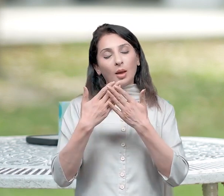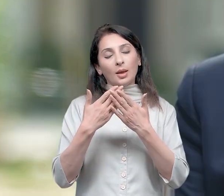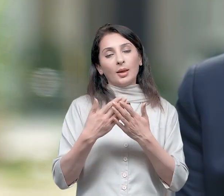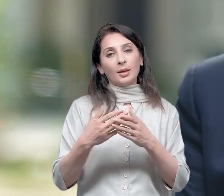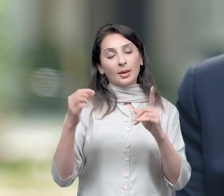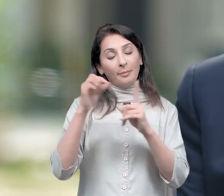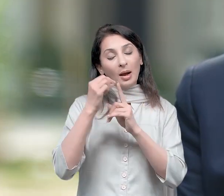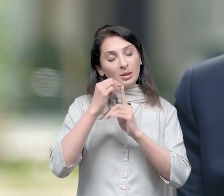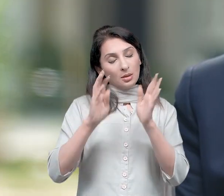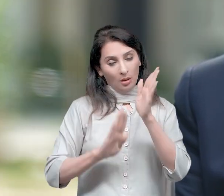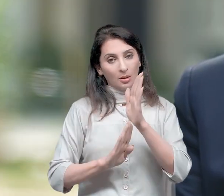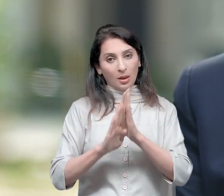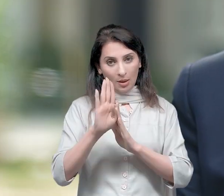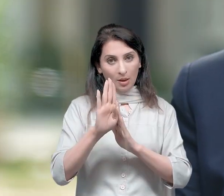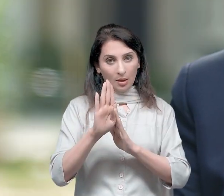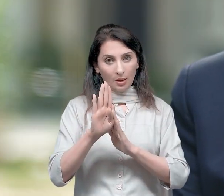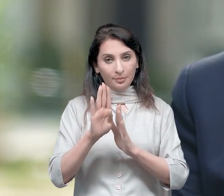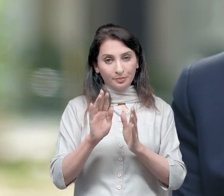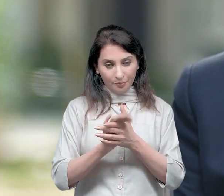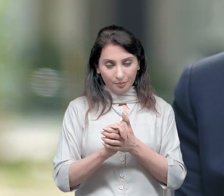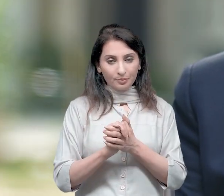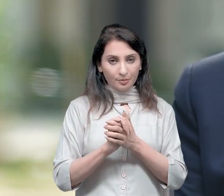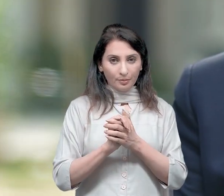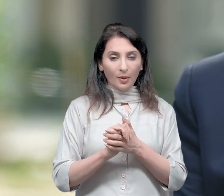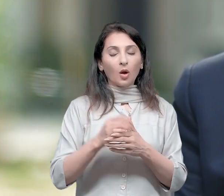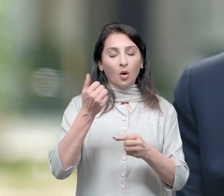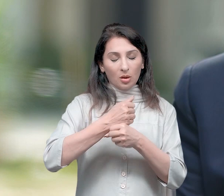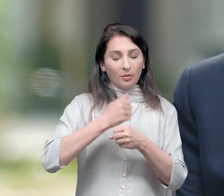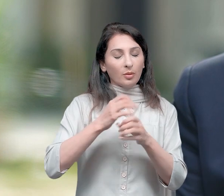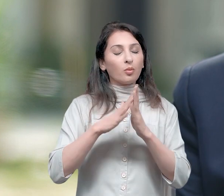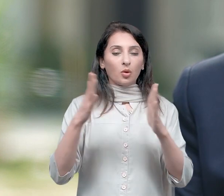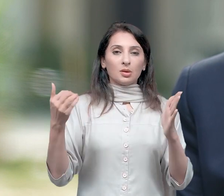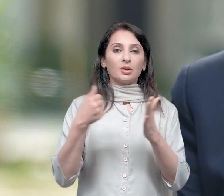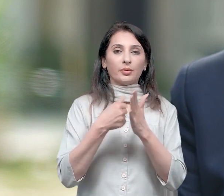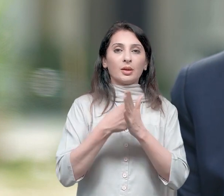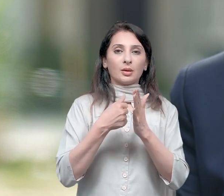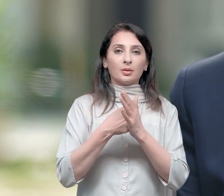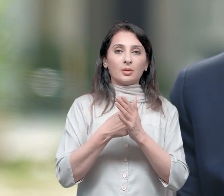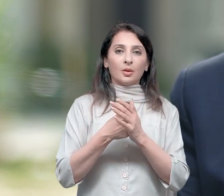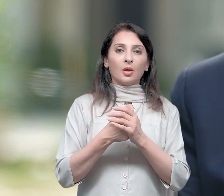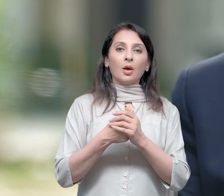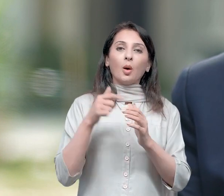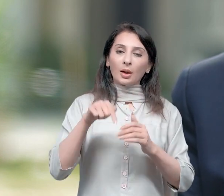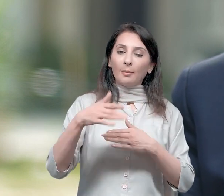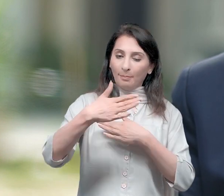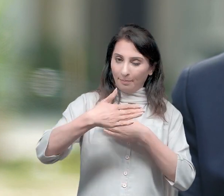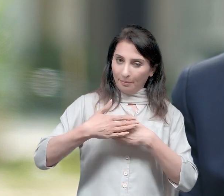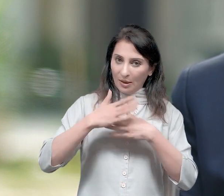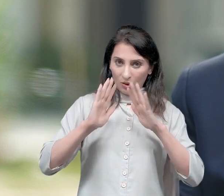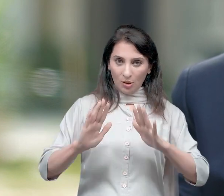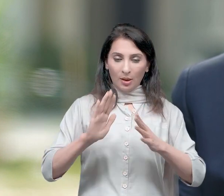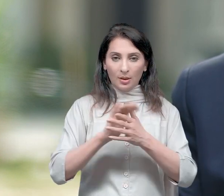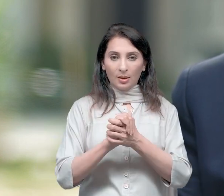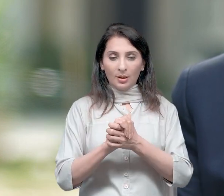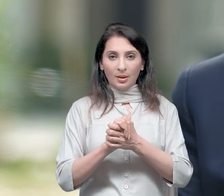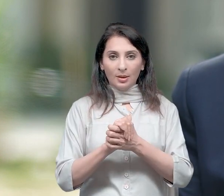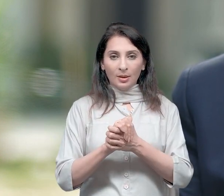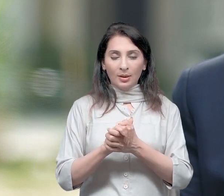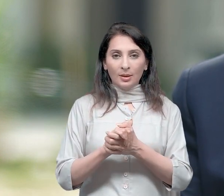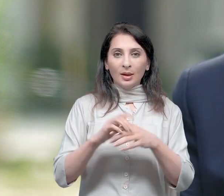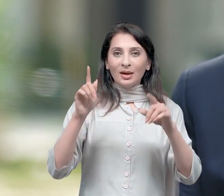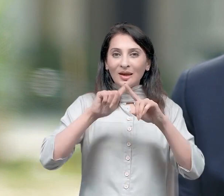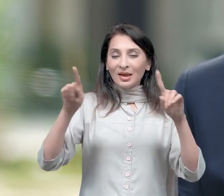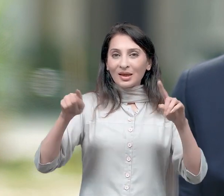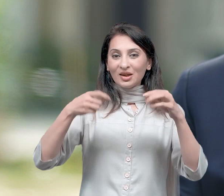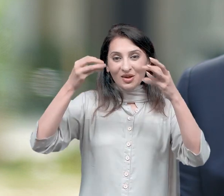ہماری حکومت بھی کوشش کر رہی ہے، اور اللہ کرے گا کہ ہم اس سے بچ جائیں گے، لیکن ڈیفالٹ کے بعد پھر یہ ہوتا ہے کہ اس